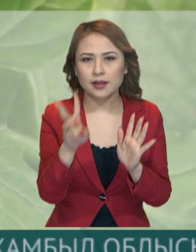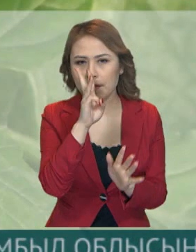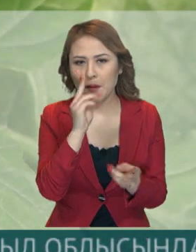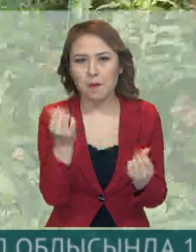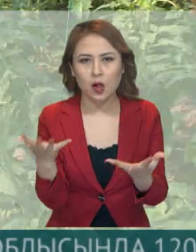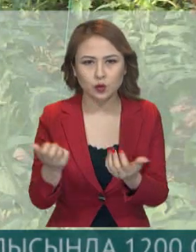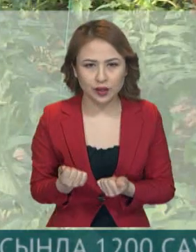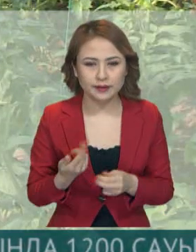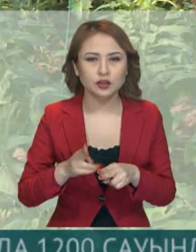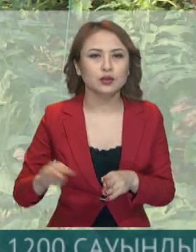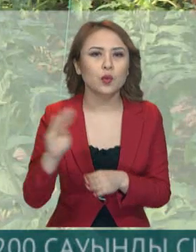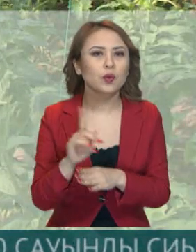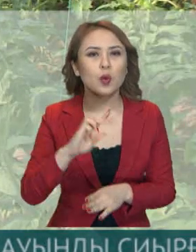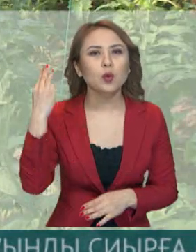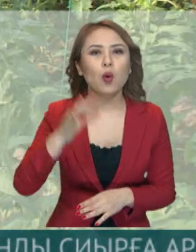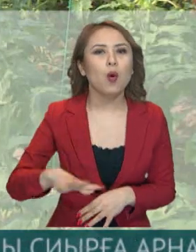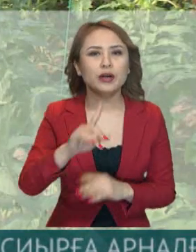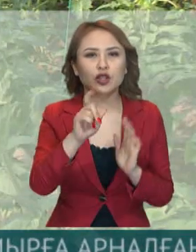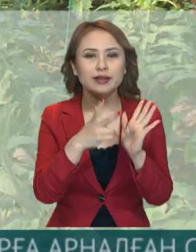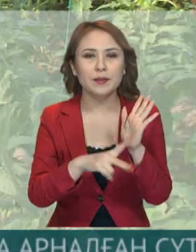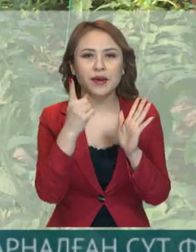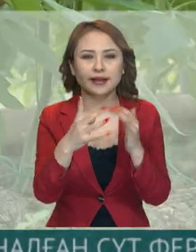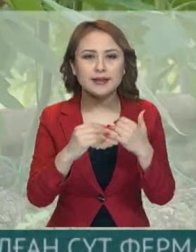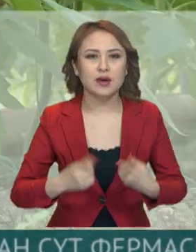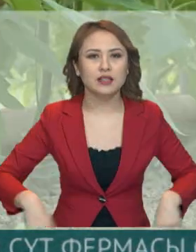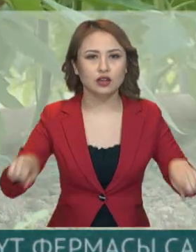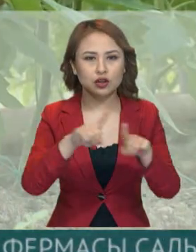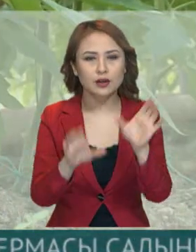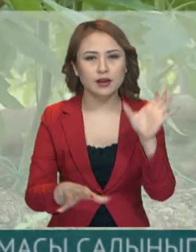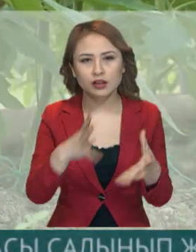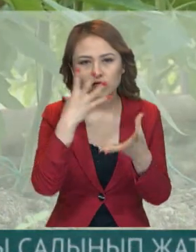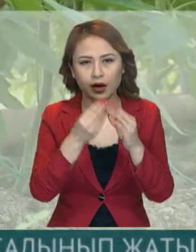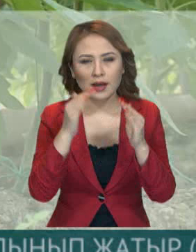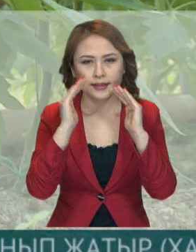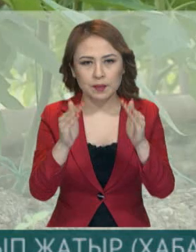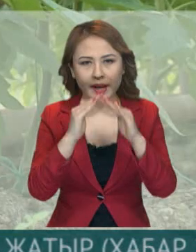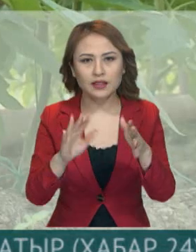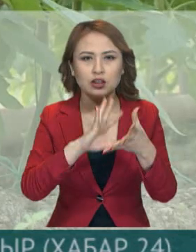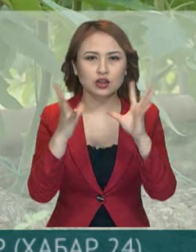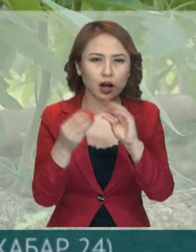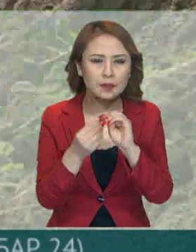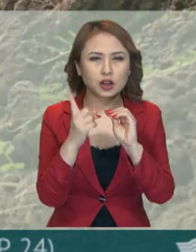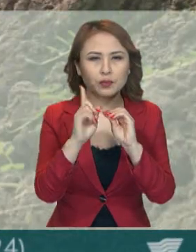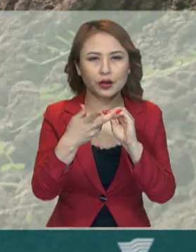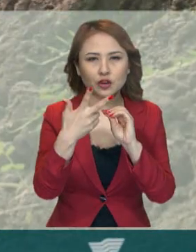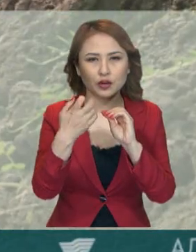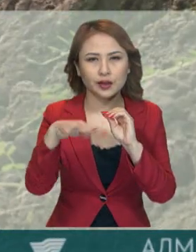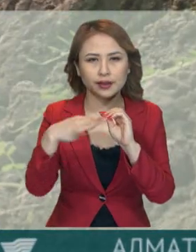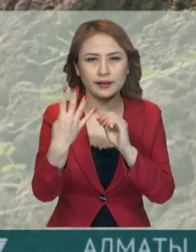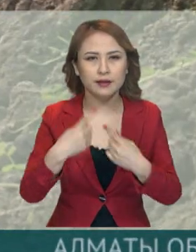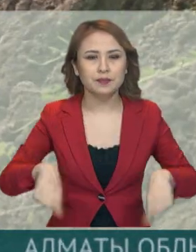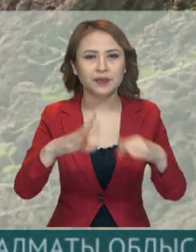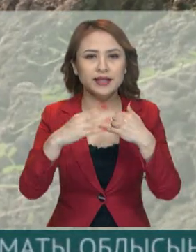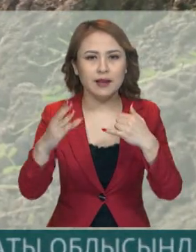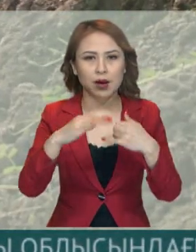алады. Айта кетейік, өткен жылы Түркістан облысында 181 гектарға қосымша жылжай салынып, жалпы көлемі